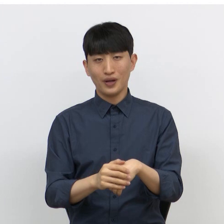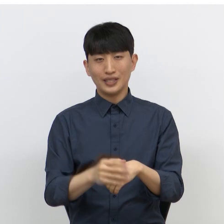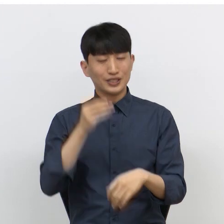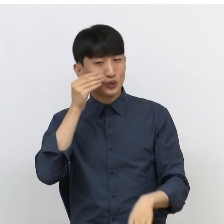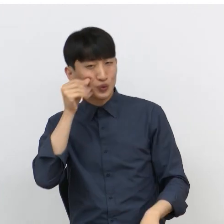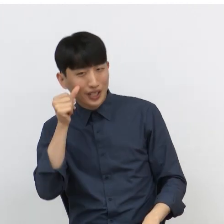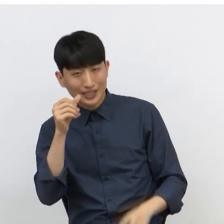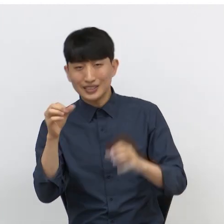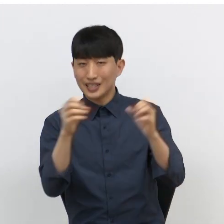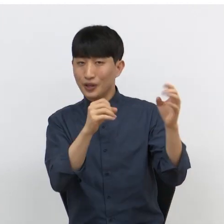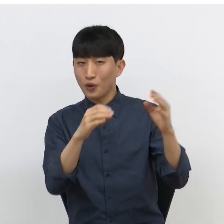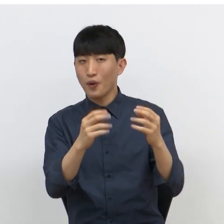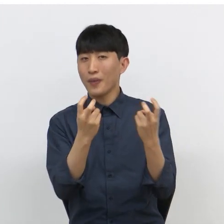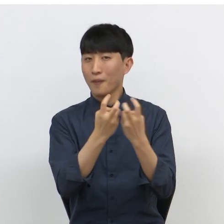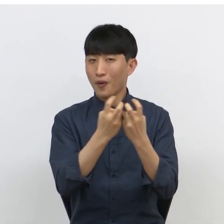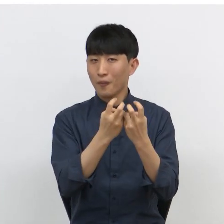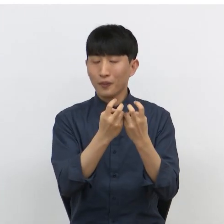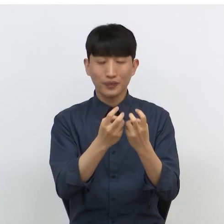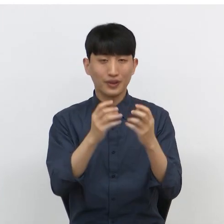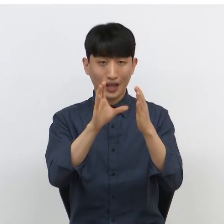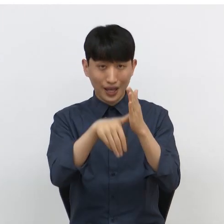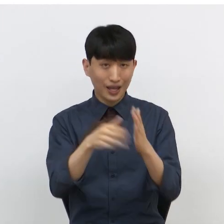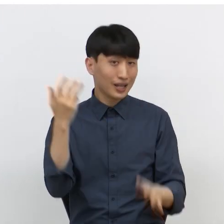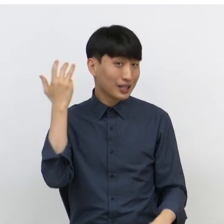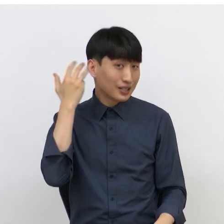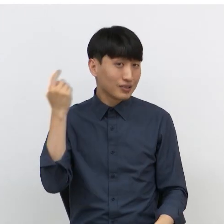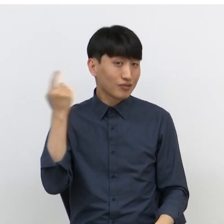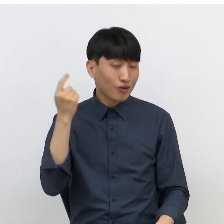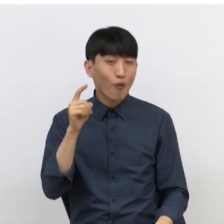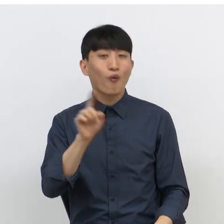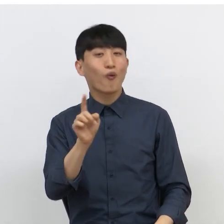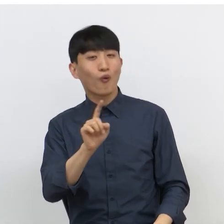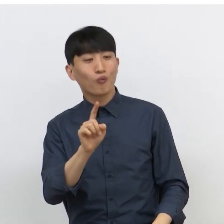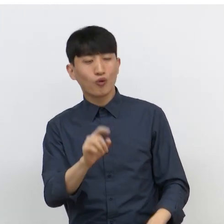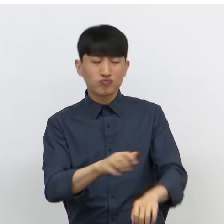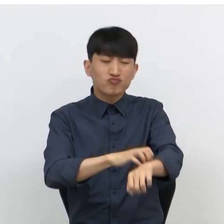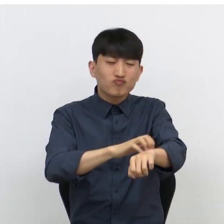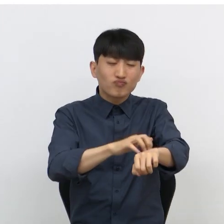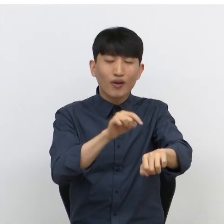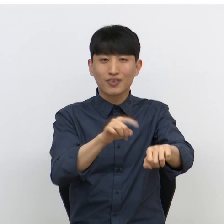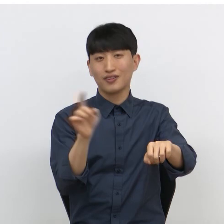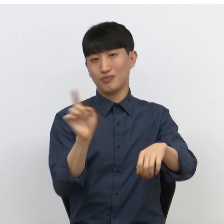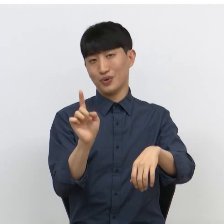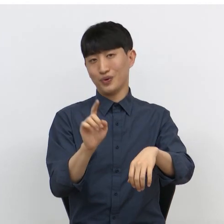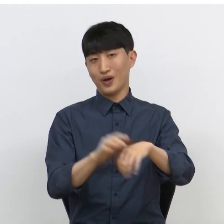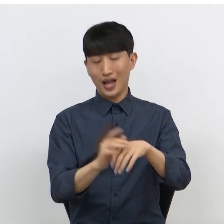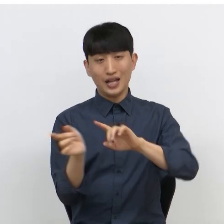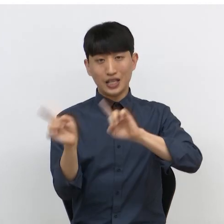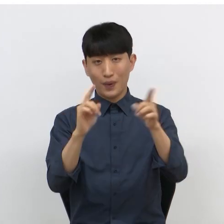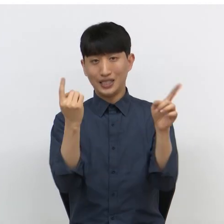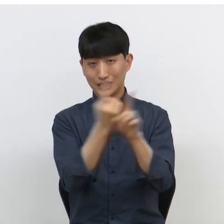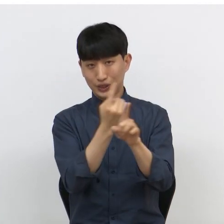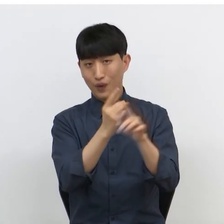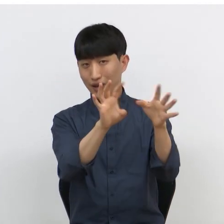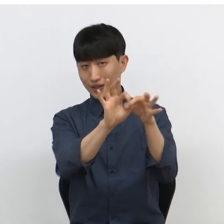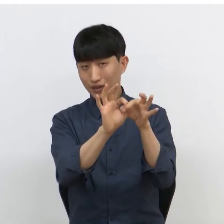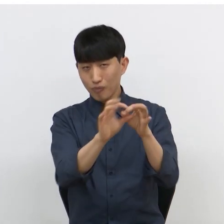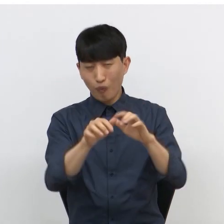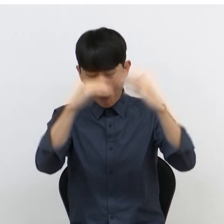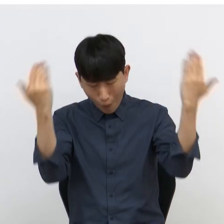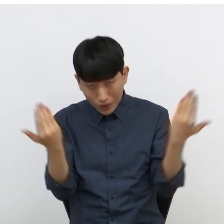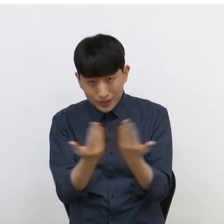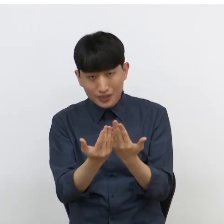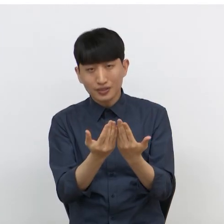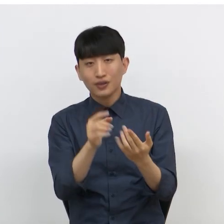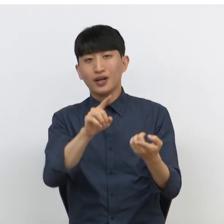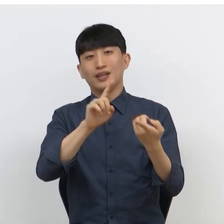상황에서 인공화를 통해서 듣기가 어떠냐, 혹은 불편한 점은 무엇이냐, 그 다음에 재활치료에 관련된 모든 사항들을 부모를